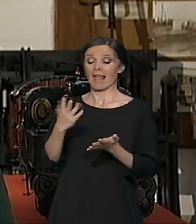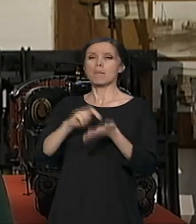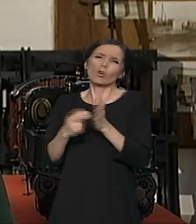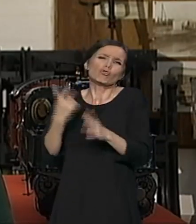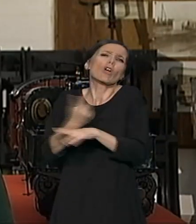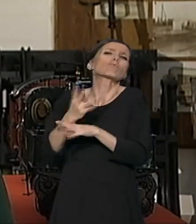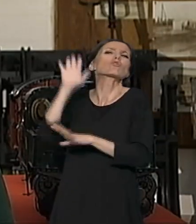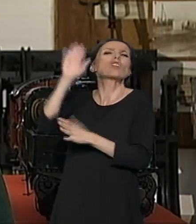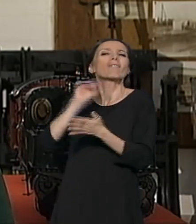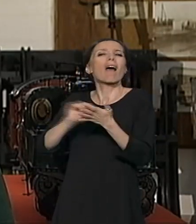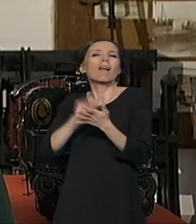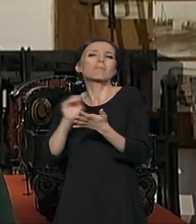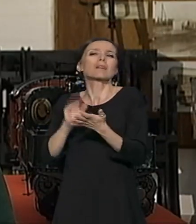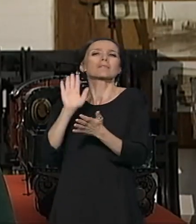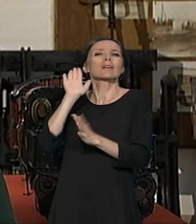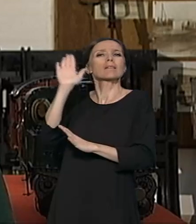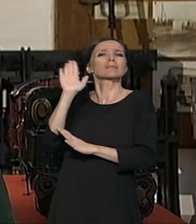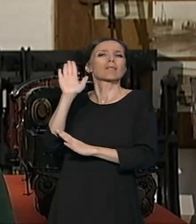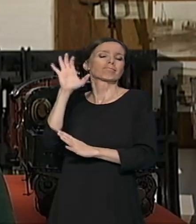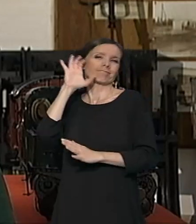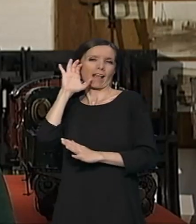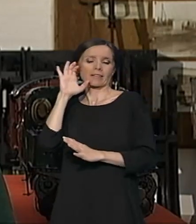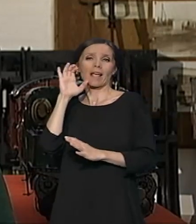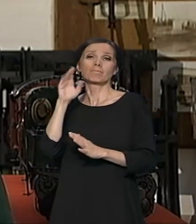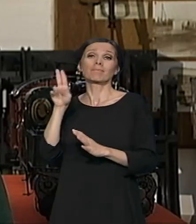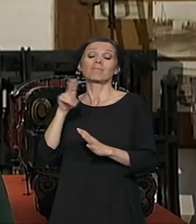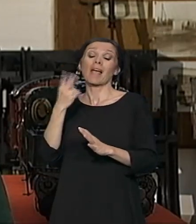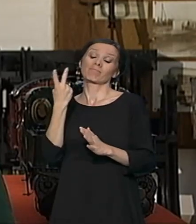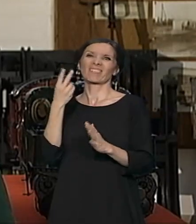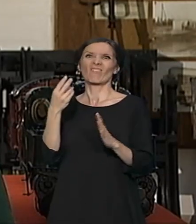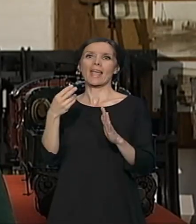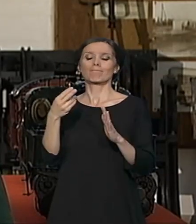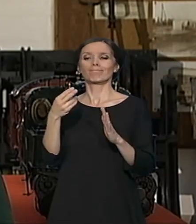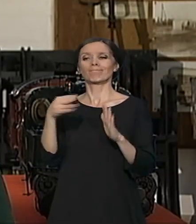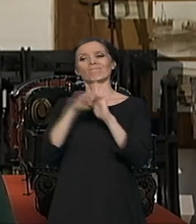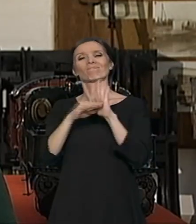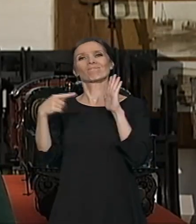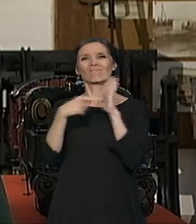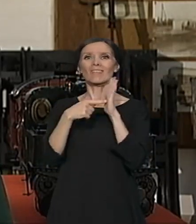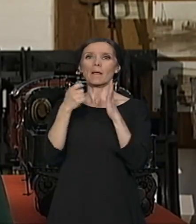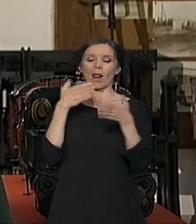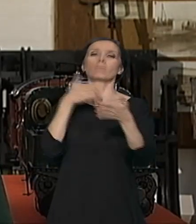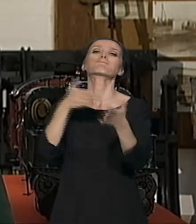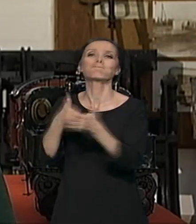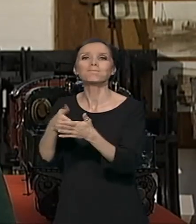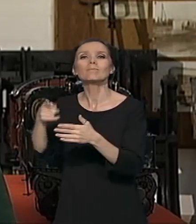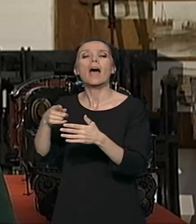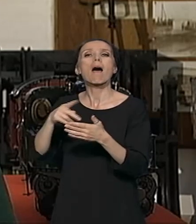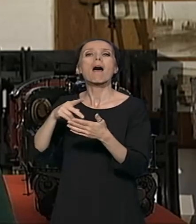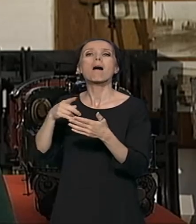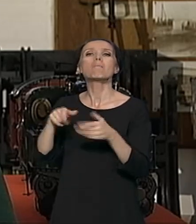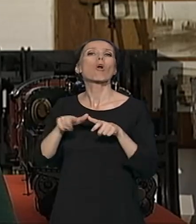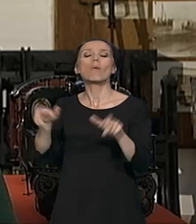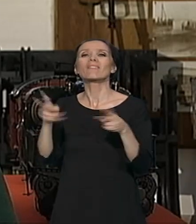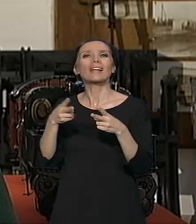administracija stavlja dve prepreke. Jedna za brži razvoj poljoprivrede. Jedna je